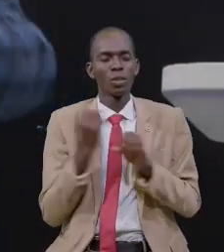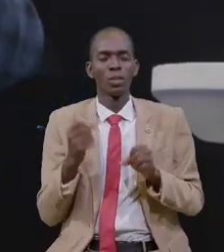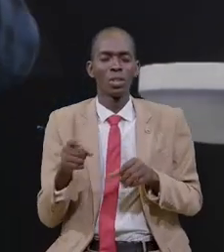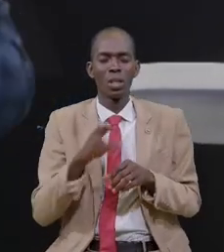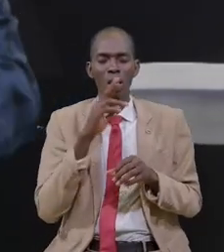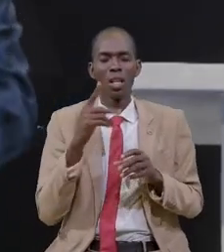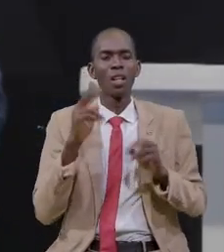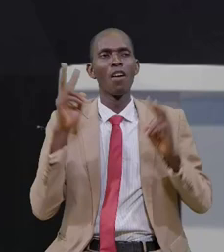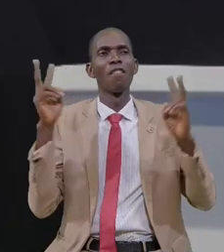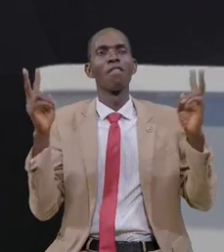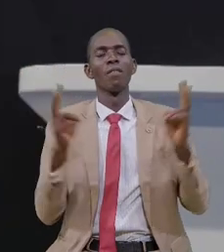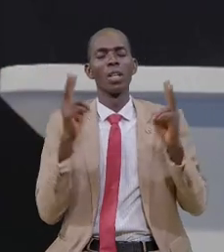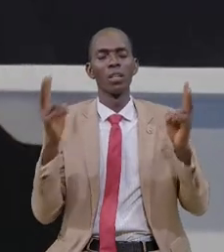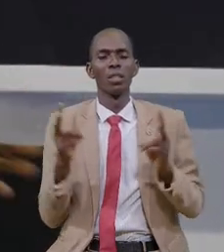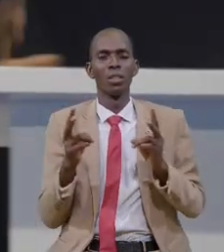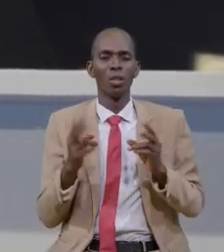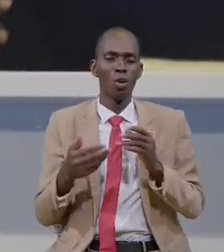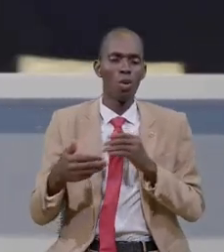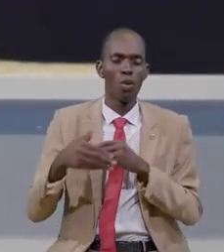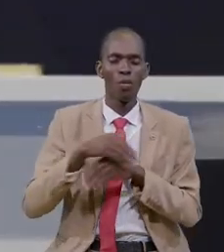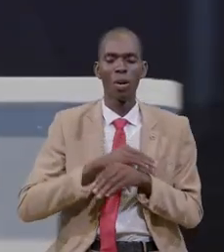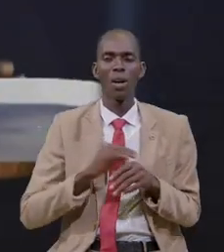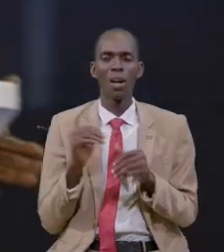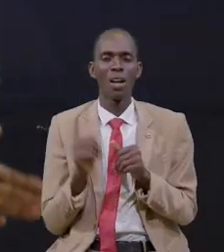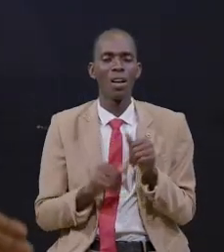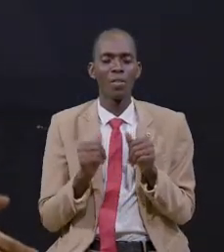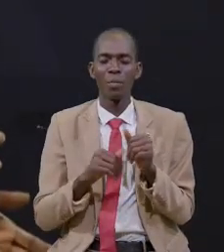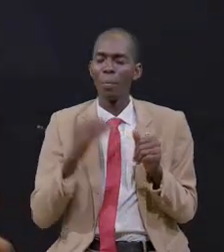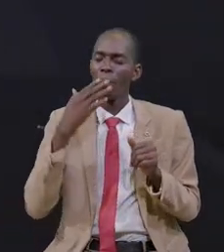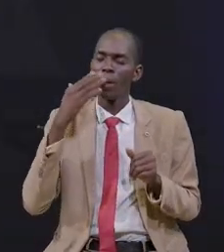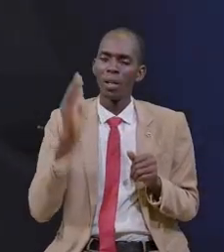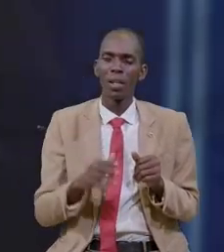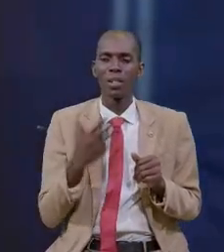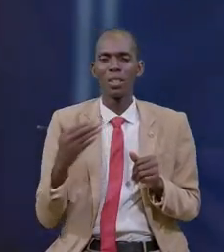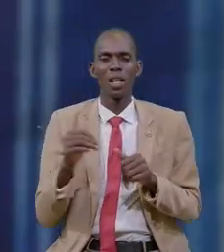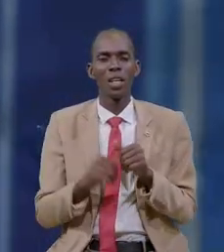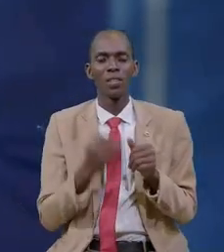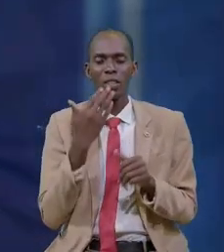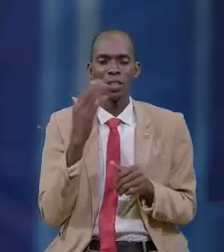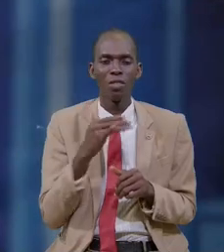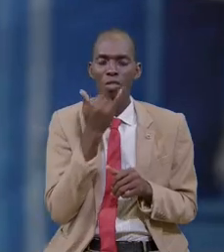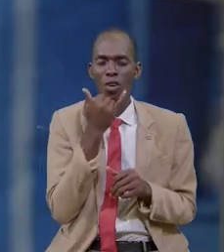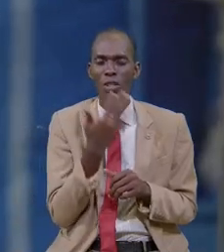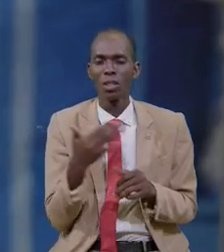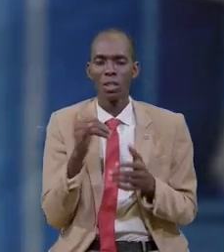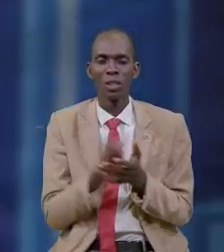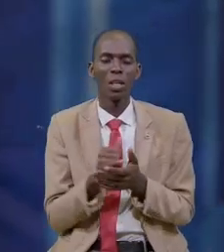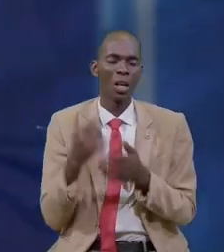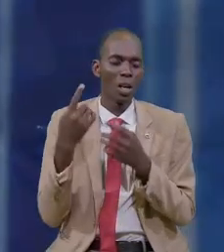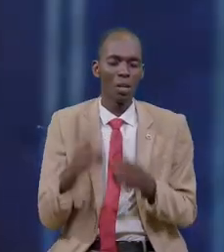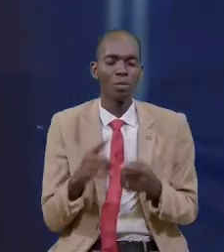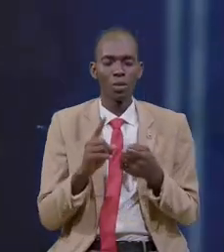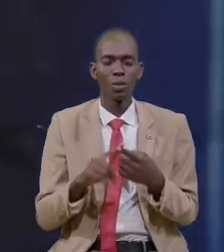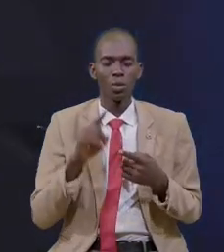la victoire et le triomphe sur toute mauvaise chose. Toute mauvaise chose que tu as